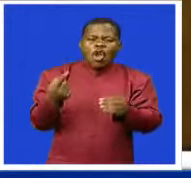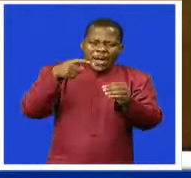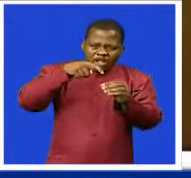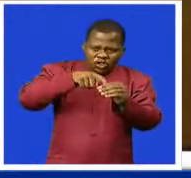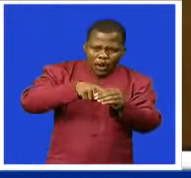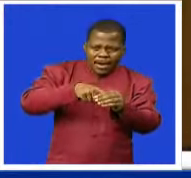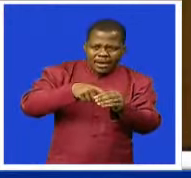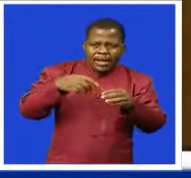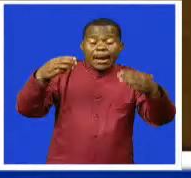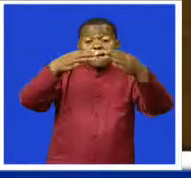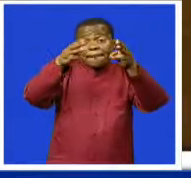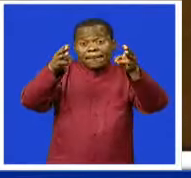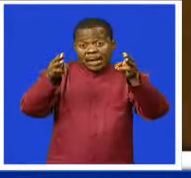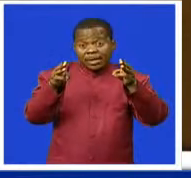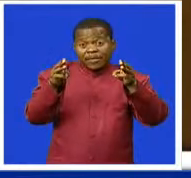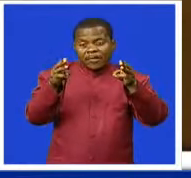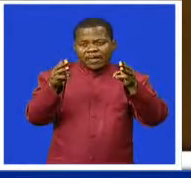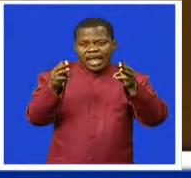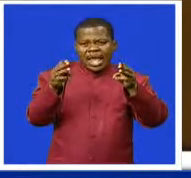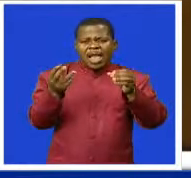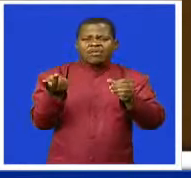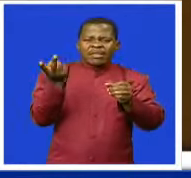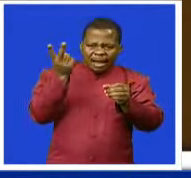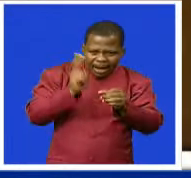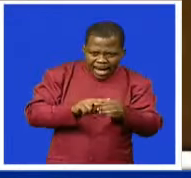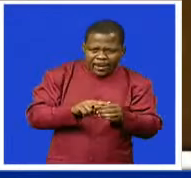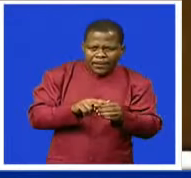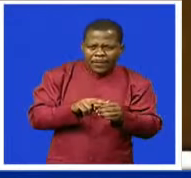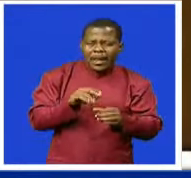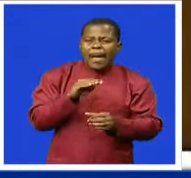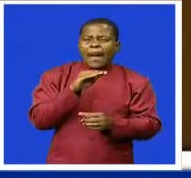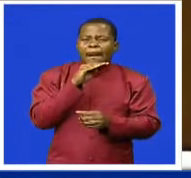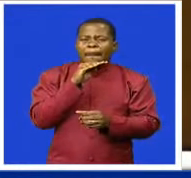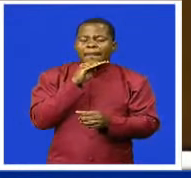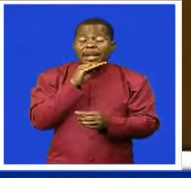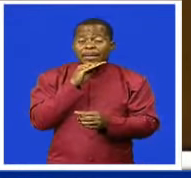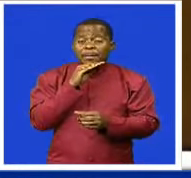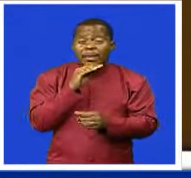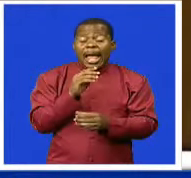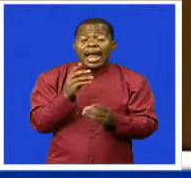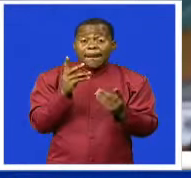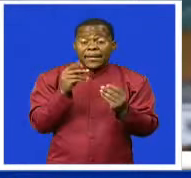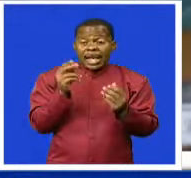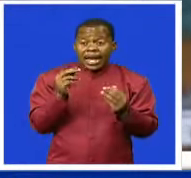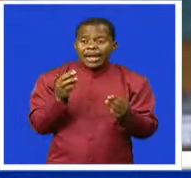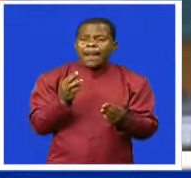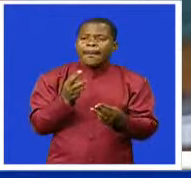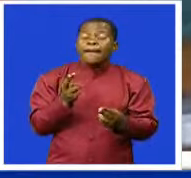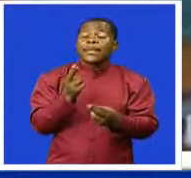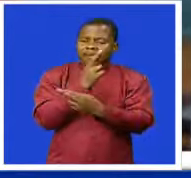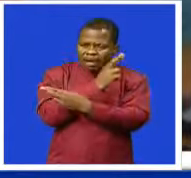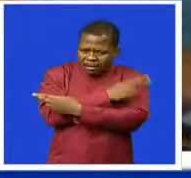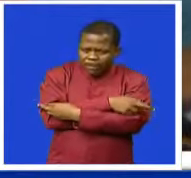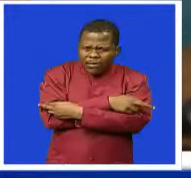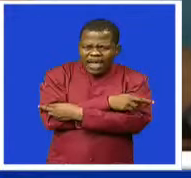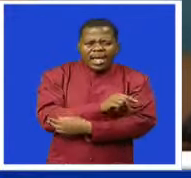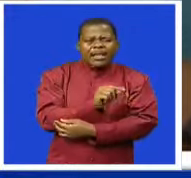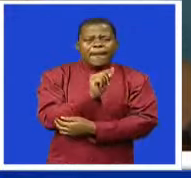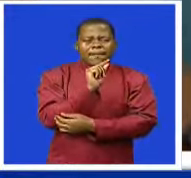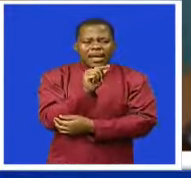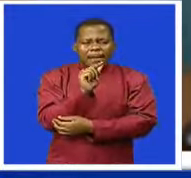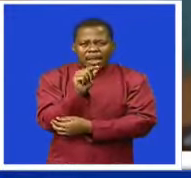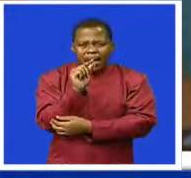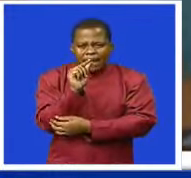nabangena ePhalamende kwekugcina noma ke sigaba lesilandzelako. Loku kutawubalwa